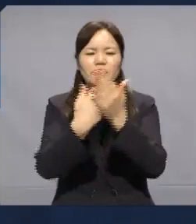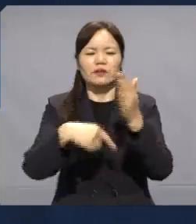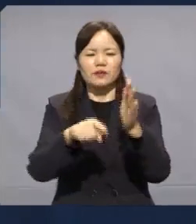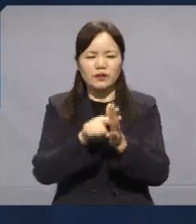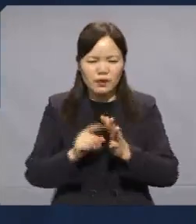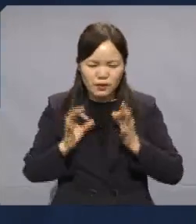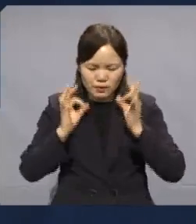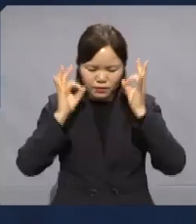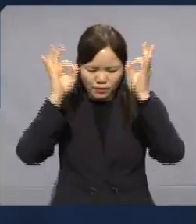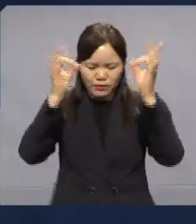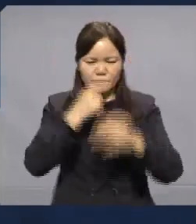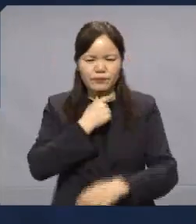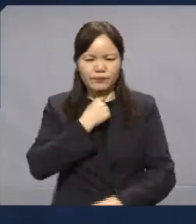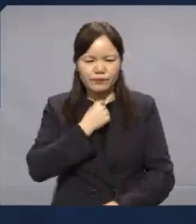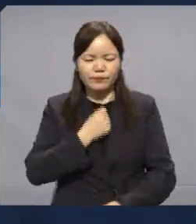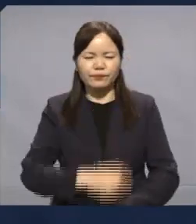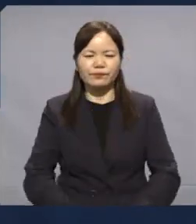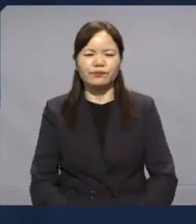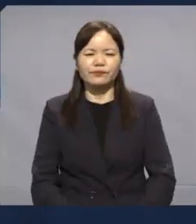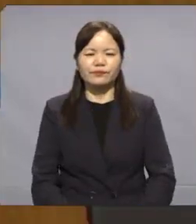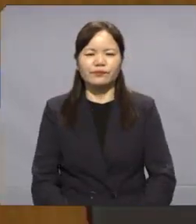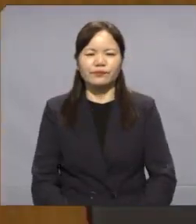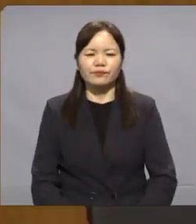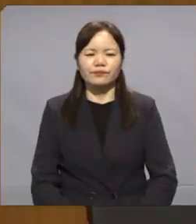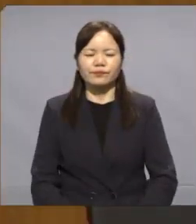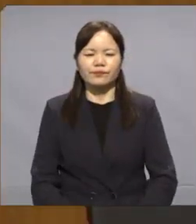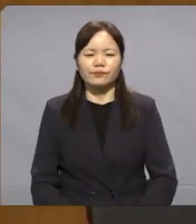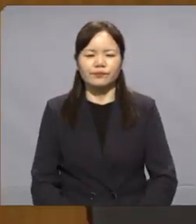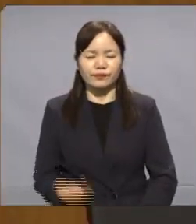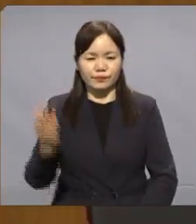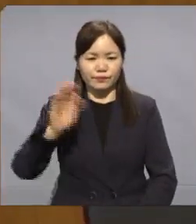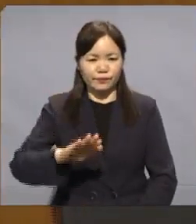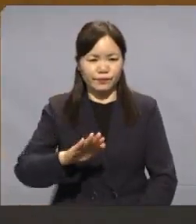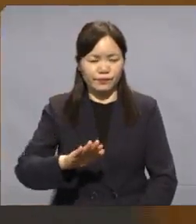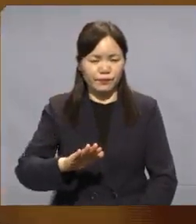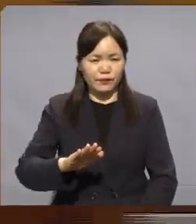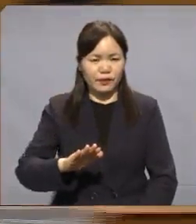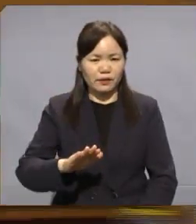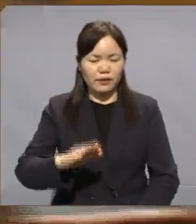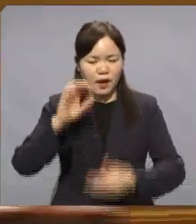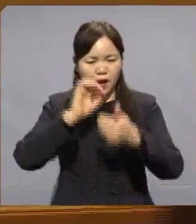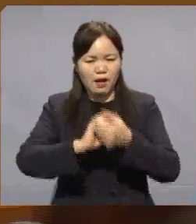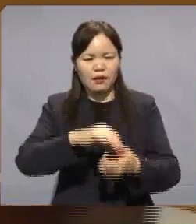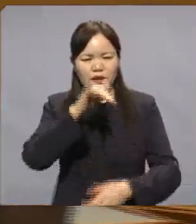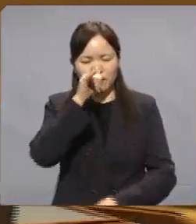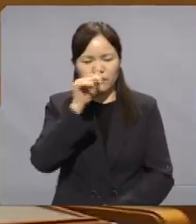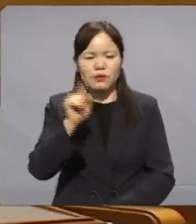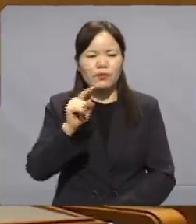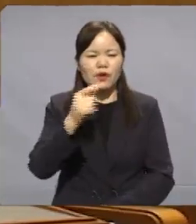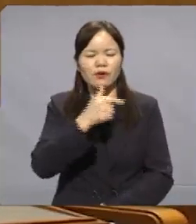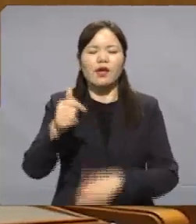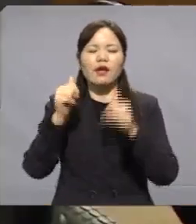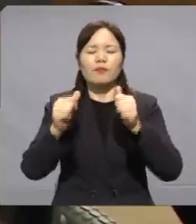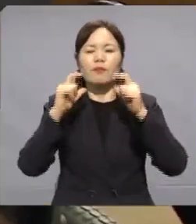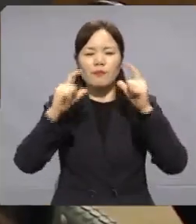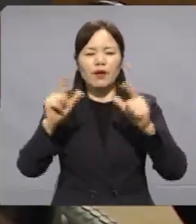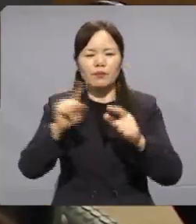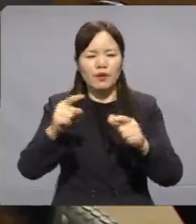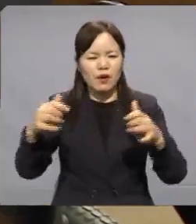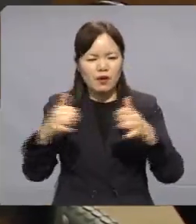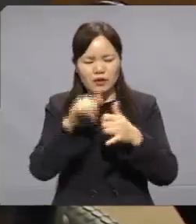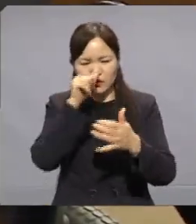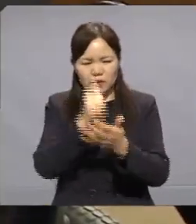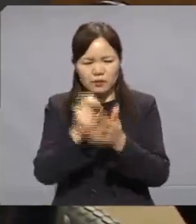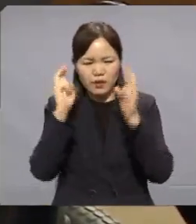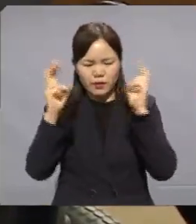위해 노력해 나가기를 바랍니다. 다만 한계도 여전합니다. 우리 대법원 판결은 전범